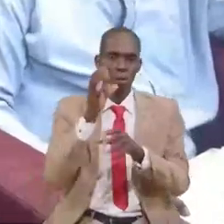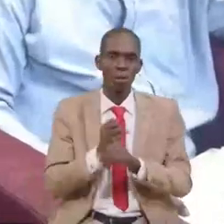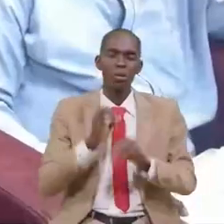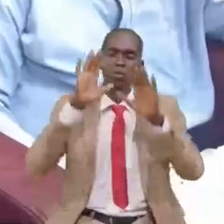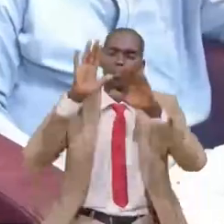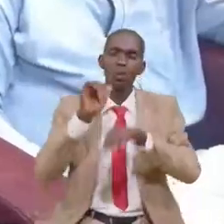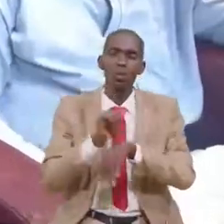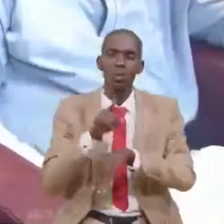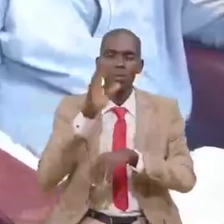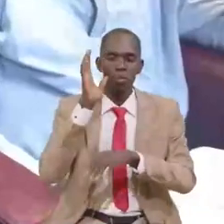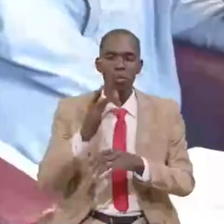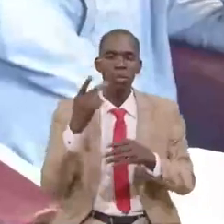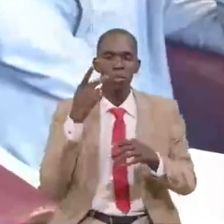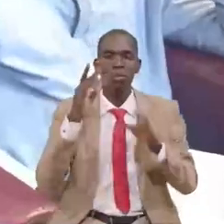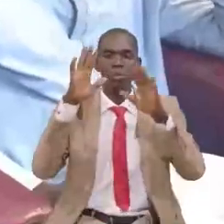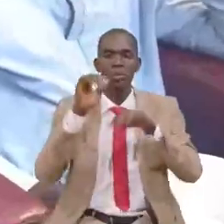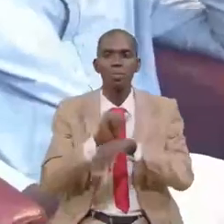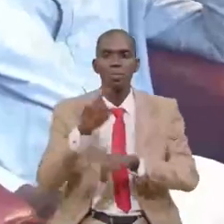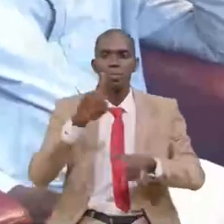Je verrai des miracles.